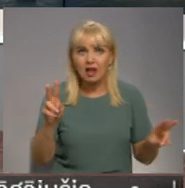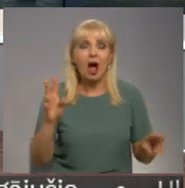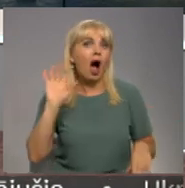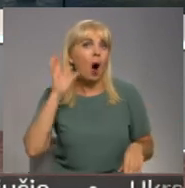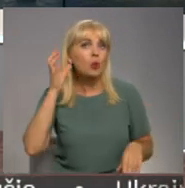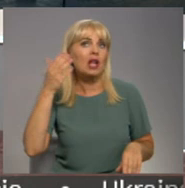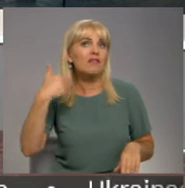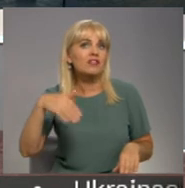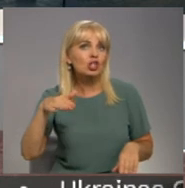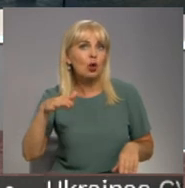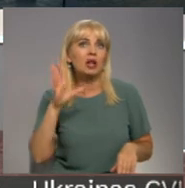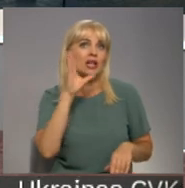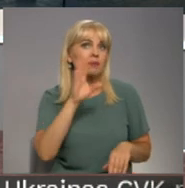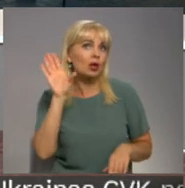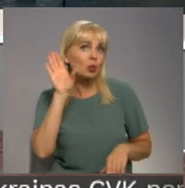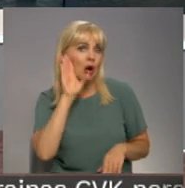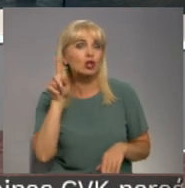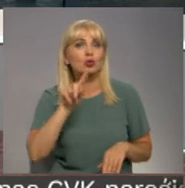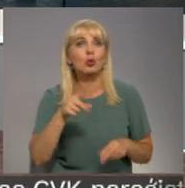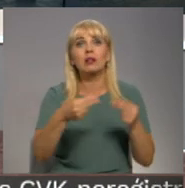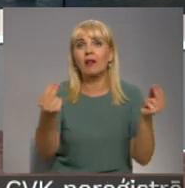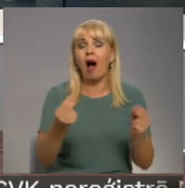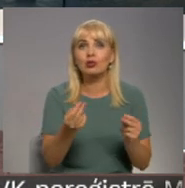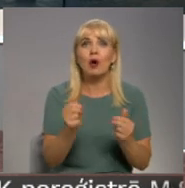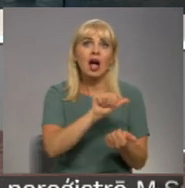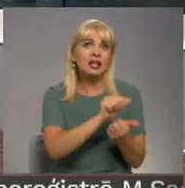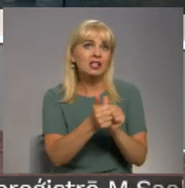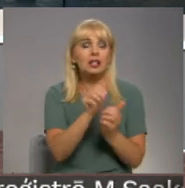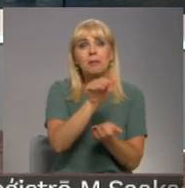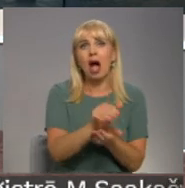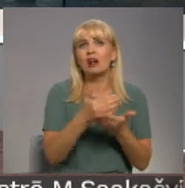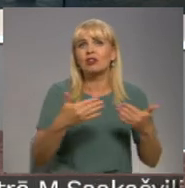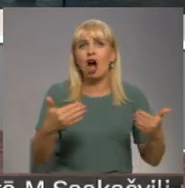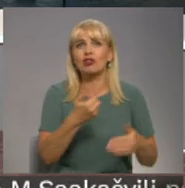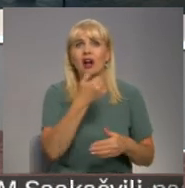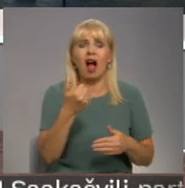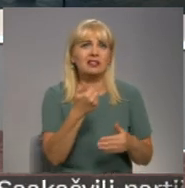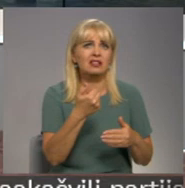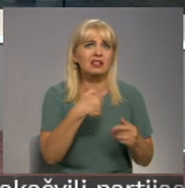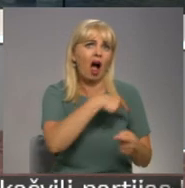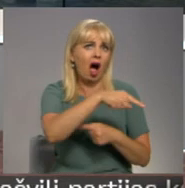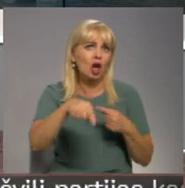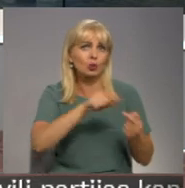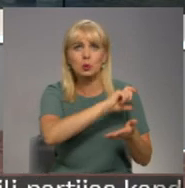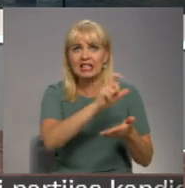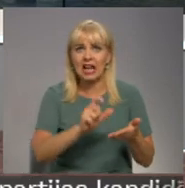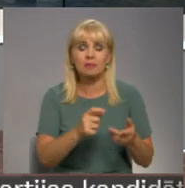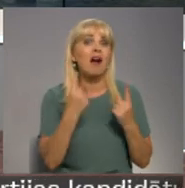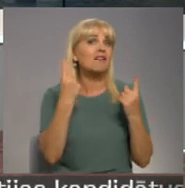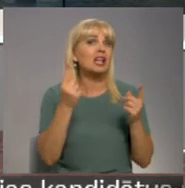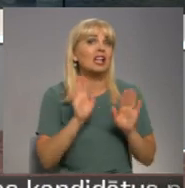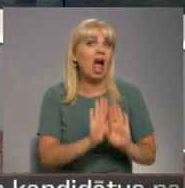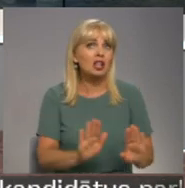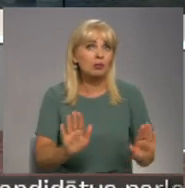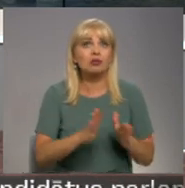un dažādu gadskāru dziesmas. Šobrīd tā ir vienīgā ekspozīcija, kas tik plaši stāst par suitu godiem un vairākas